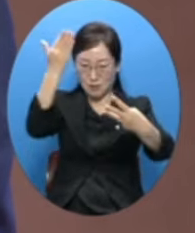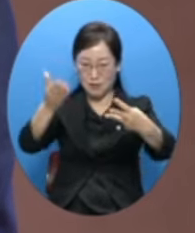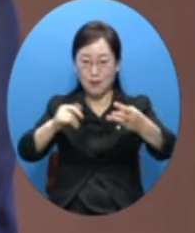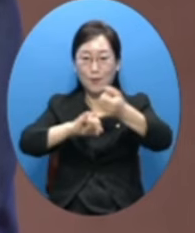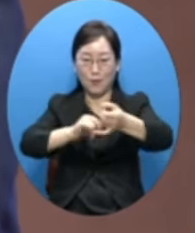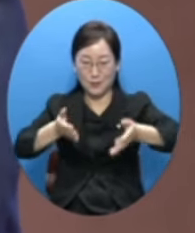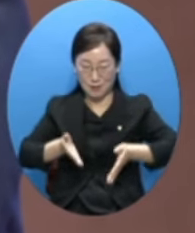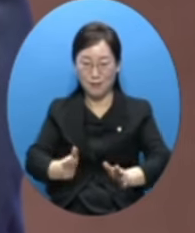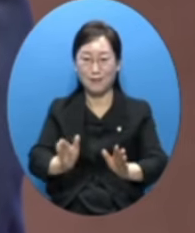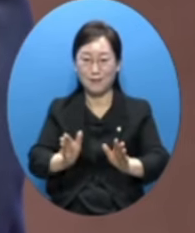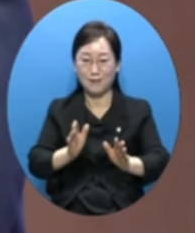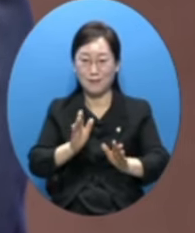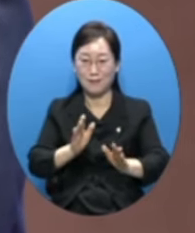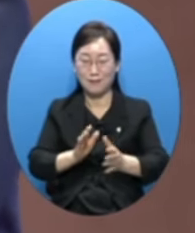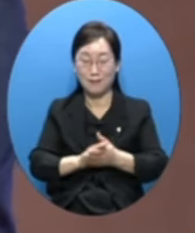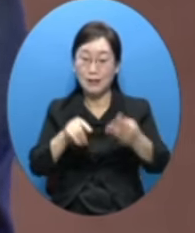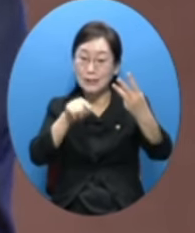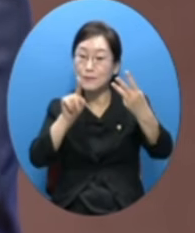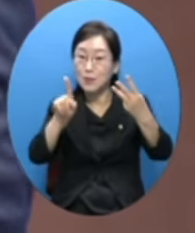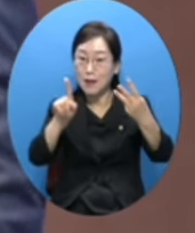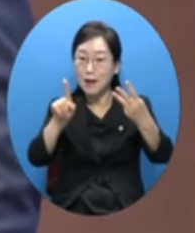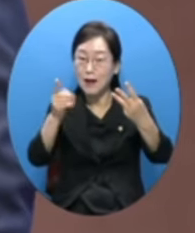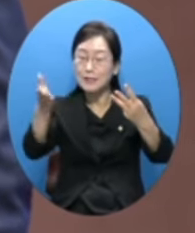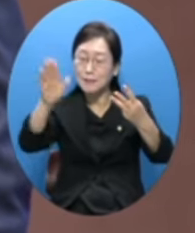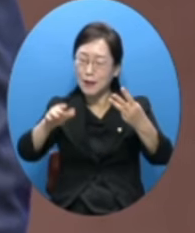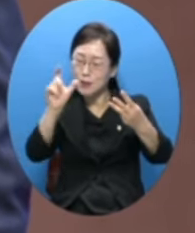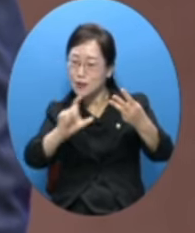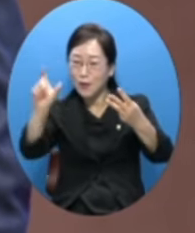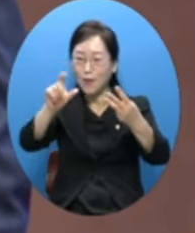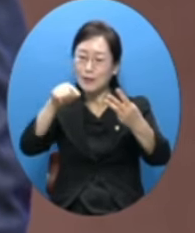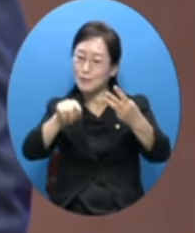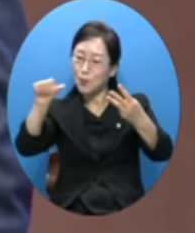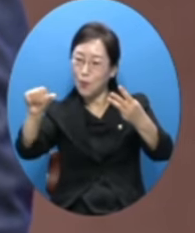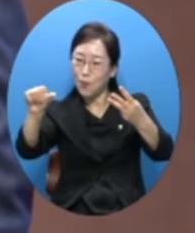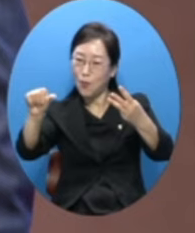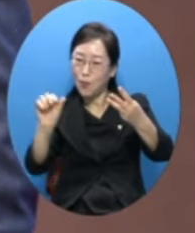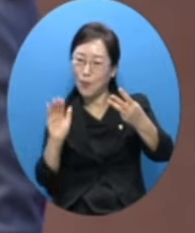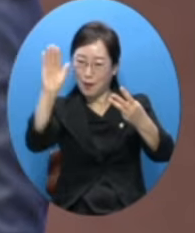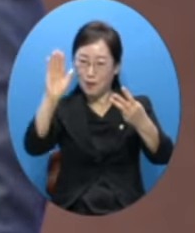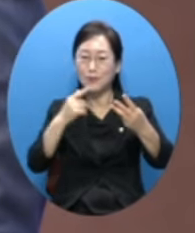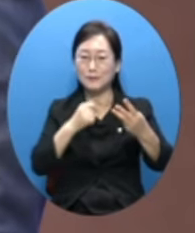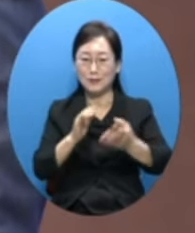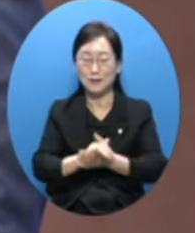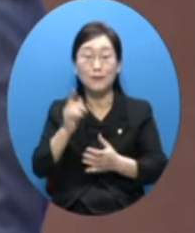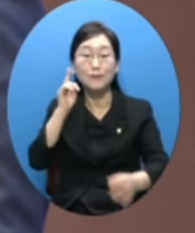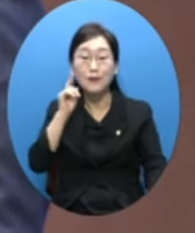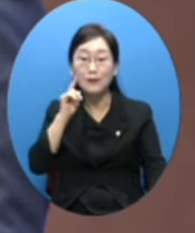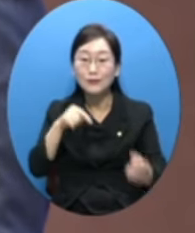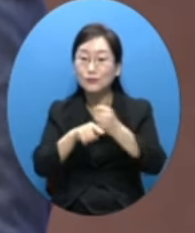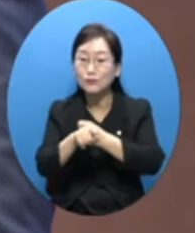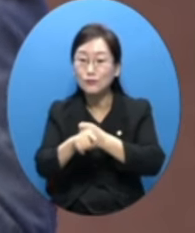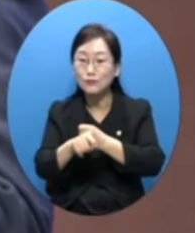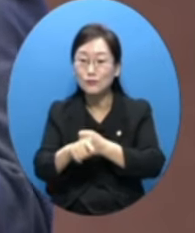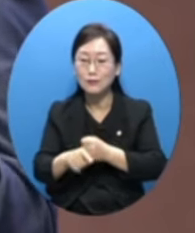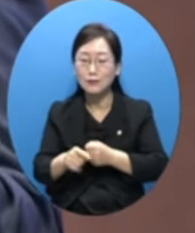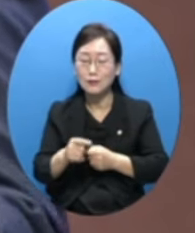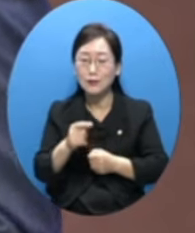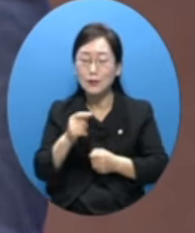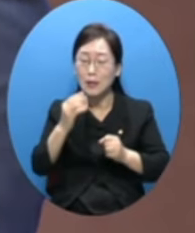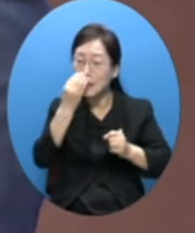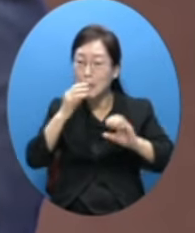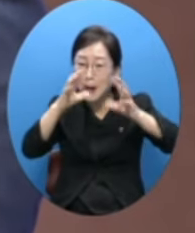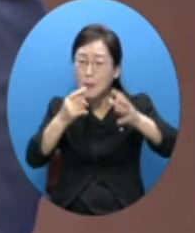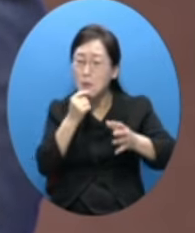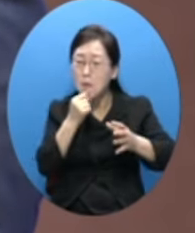낳는다고 합니다. 현재 3.1인데 3.5까지 올린다고 합니다. 왜? 그 작은 나라가 그 중도에